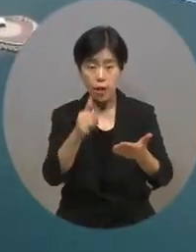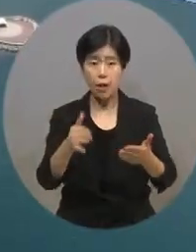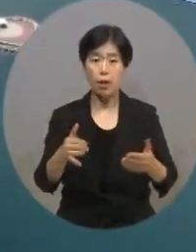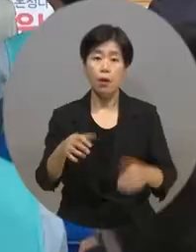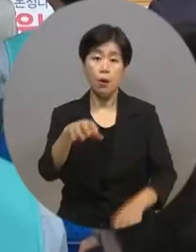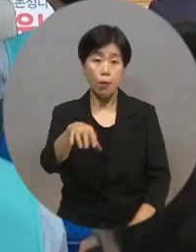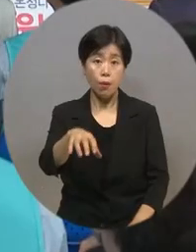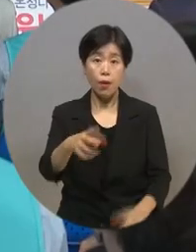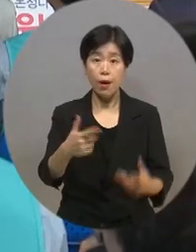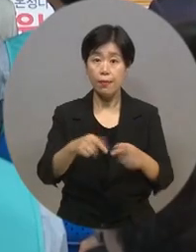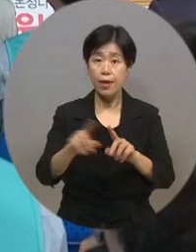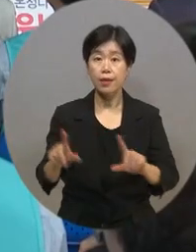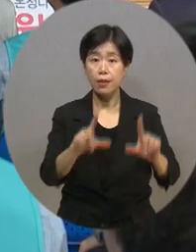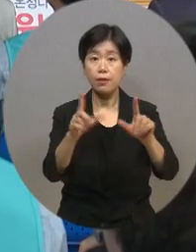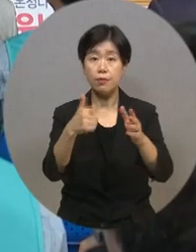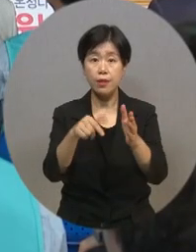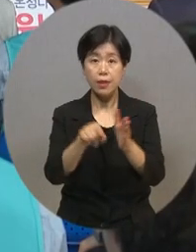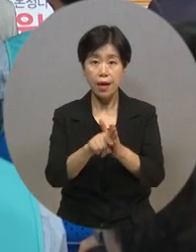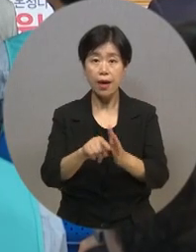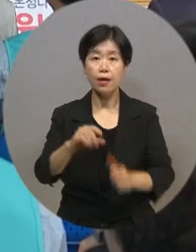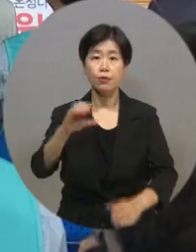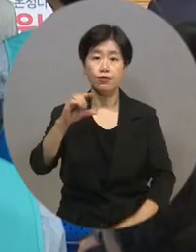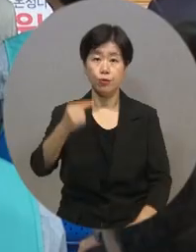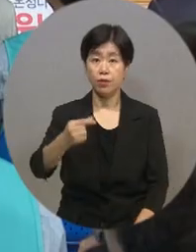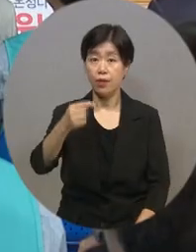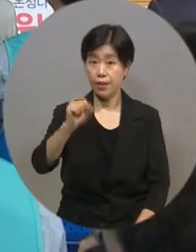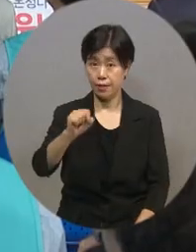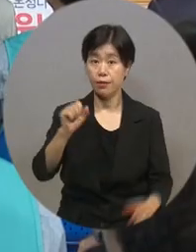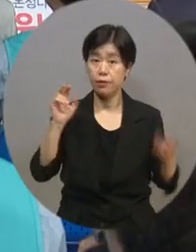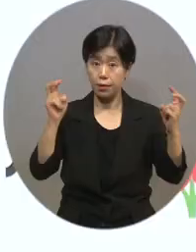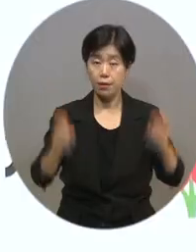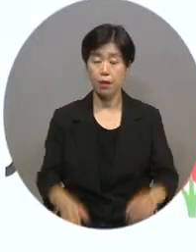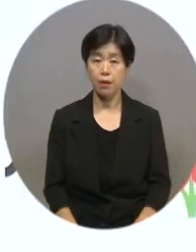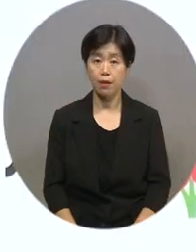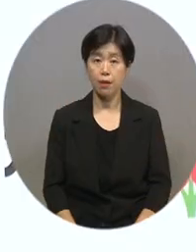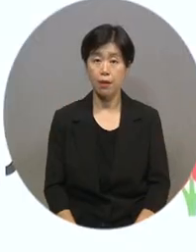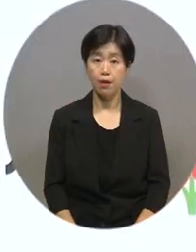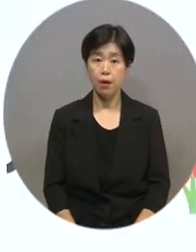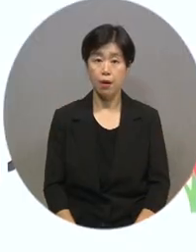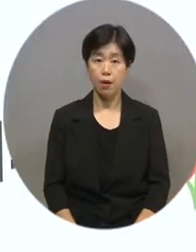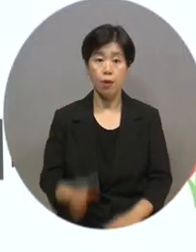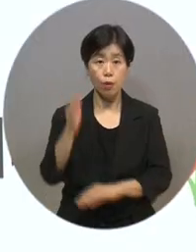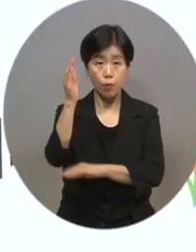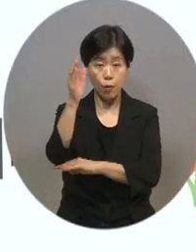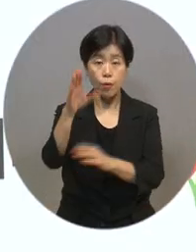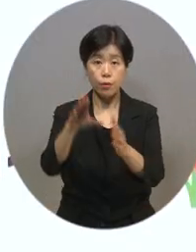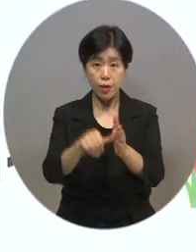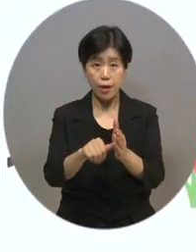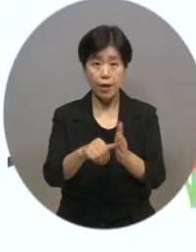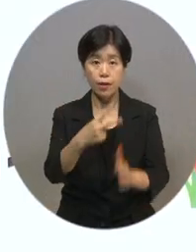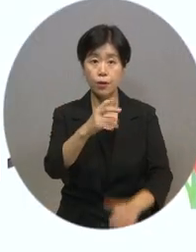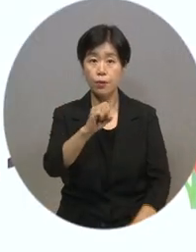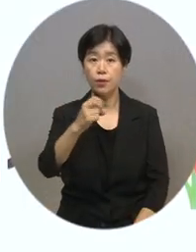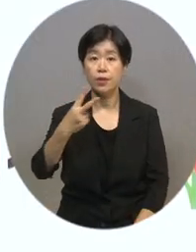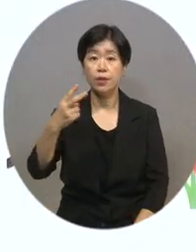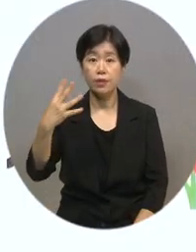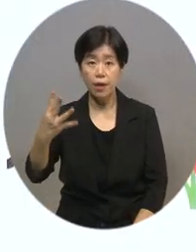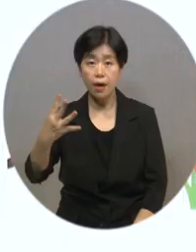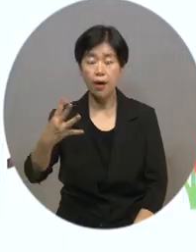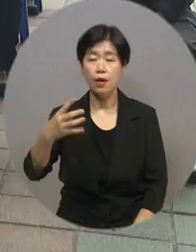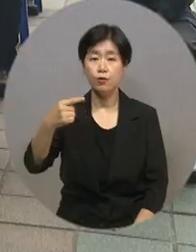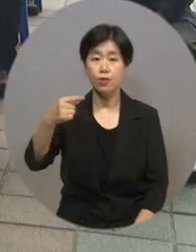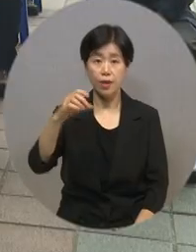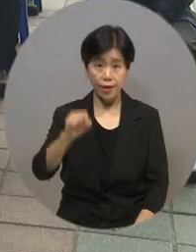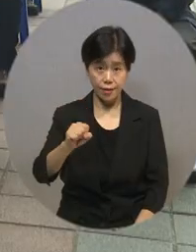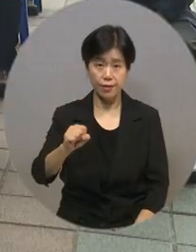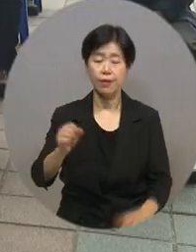지속해온 GS칼텍스는 여수 세계박람회장에서 2024 GS칼텍스와 함께하는